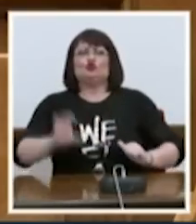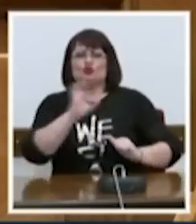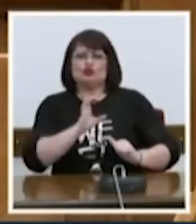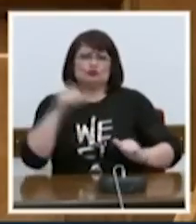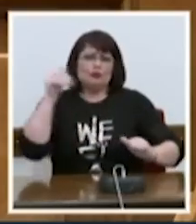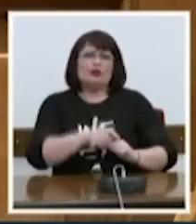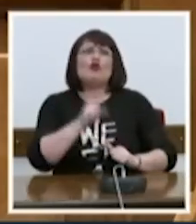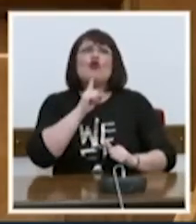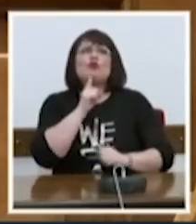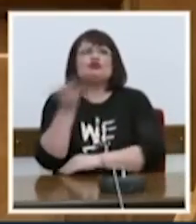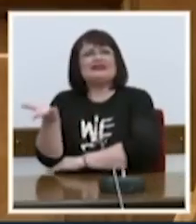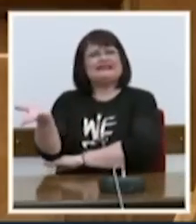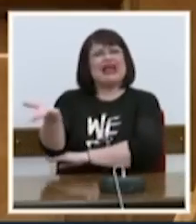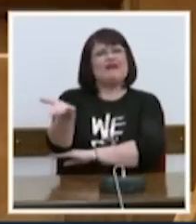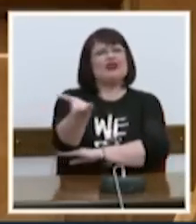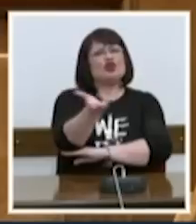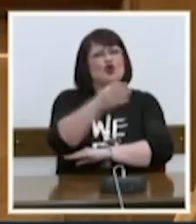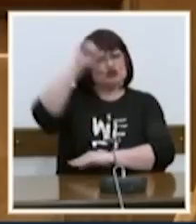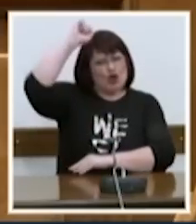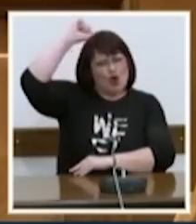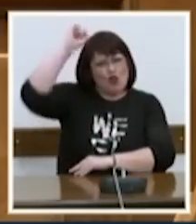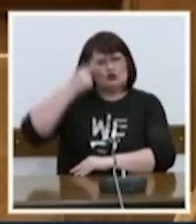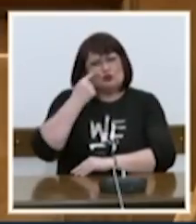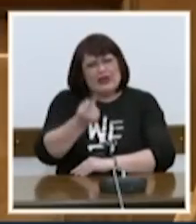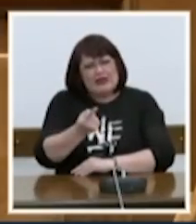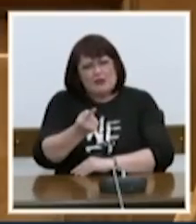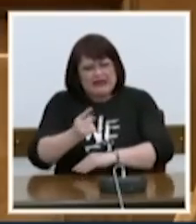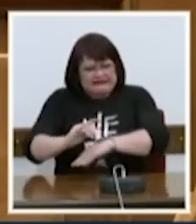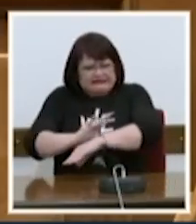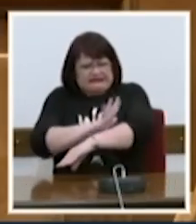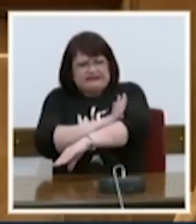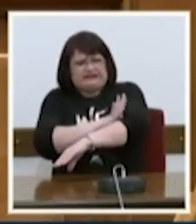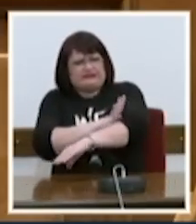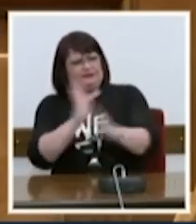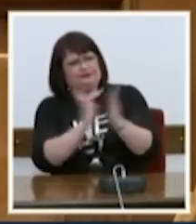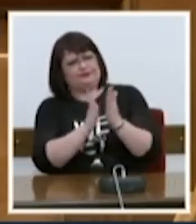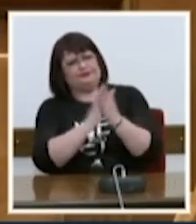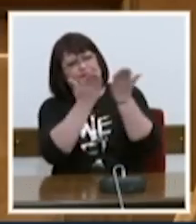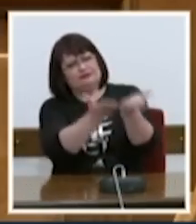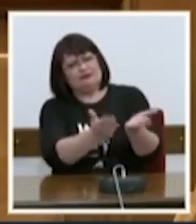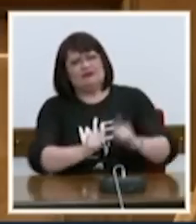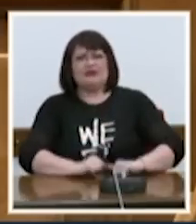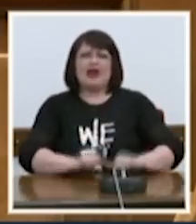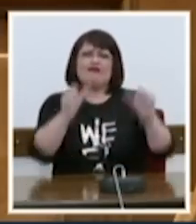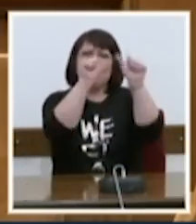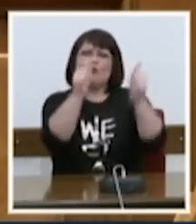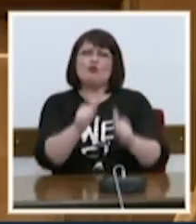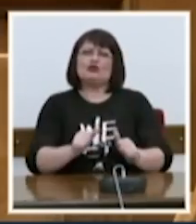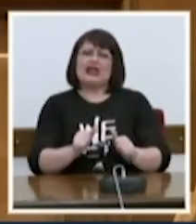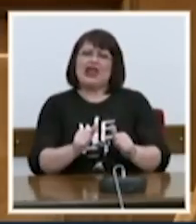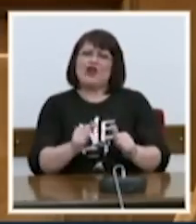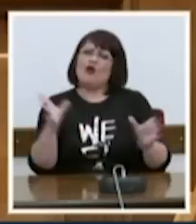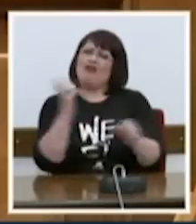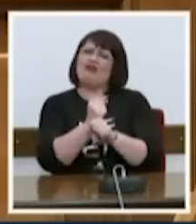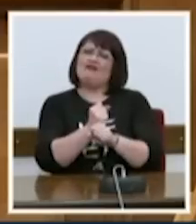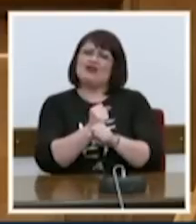Ρόδο. Οι εικόνες ανατριχιαστικές. Να το χαίρεστε λοιπόν αυτό το τουριστικό σας θαύμα. Εδώ